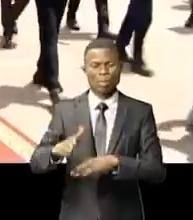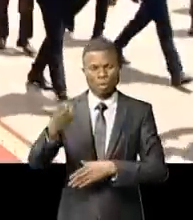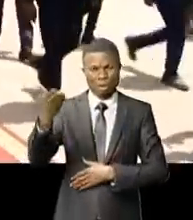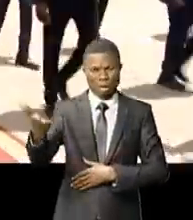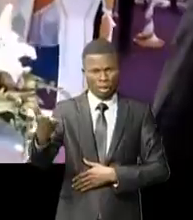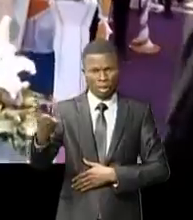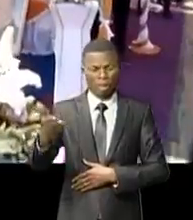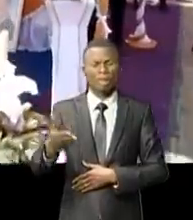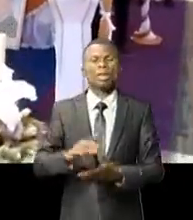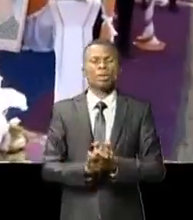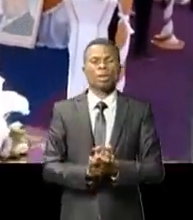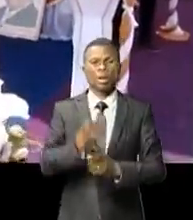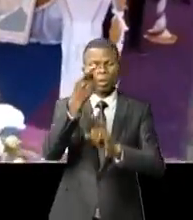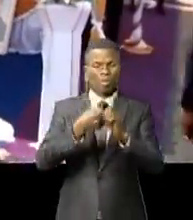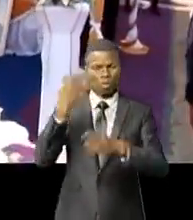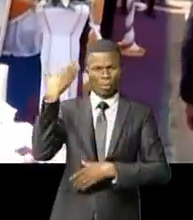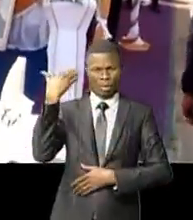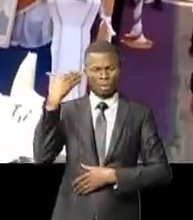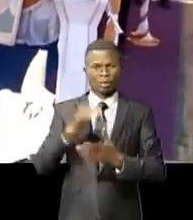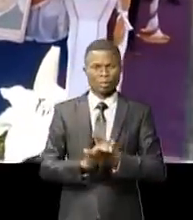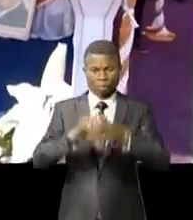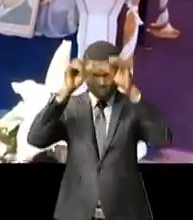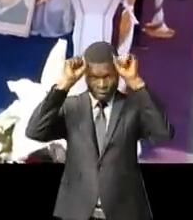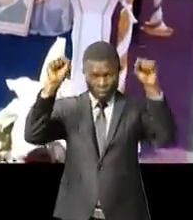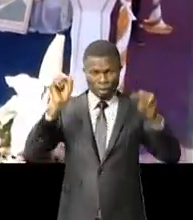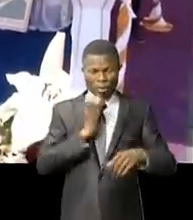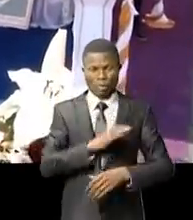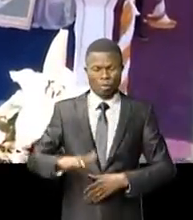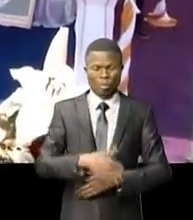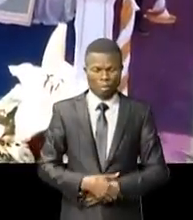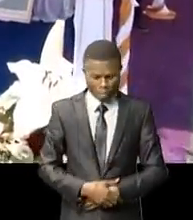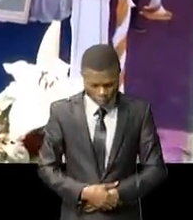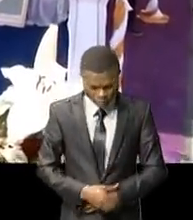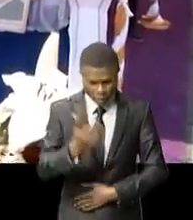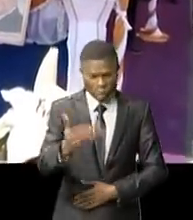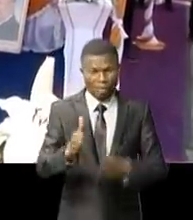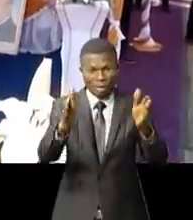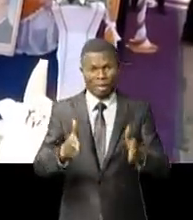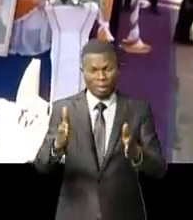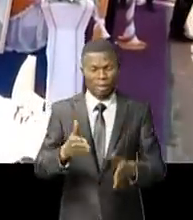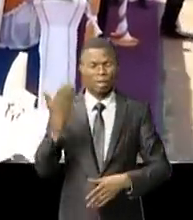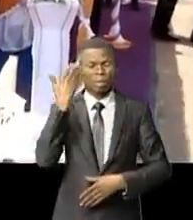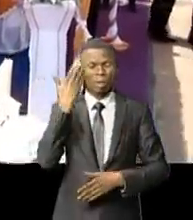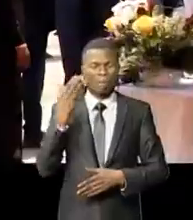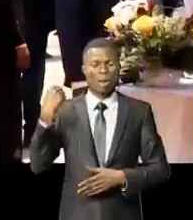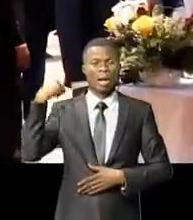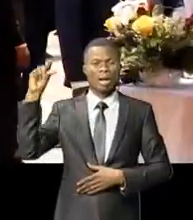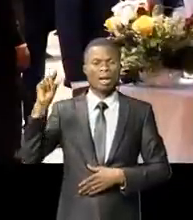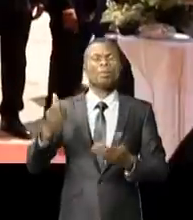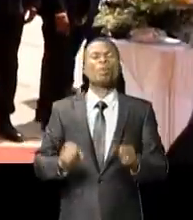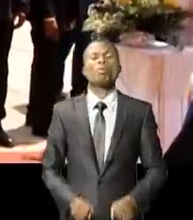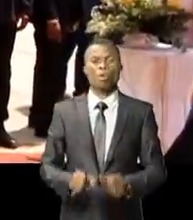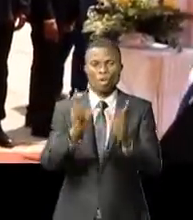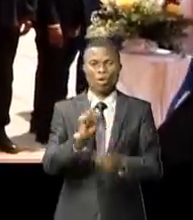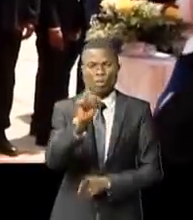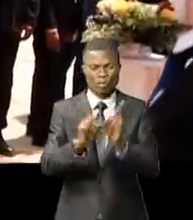Wakumwanza, décédé le mois dernier. Le président de la République s'est incliné devant le corps de l'illustre disparu et déposé sa couronne de